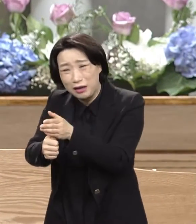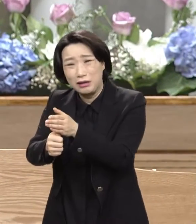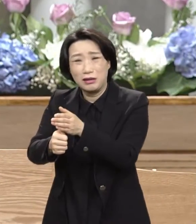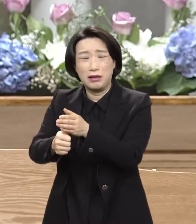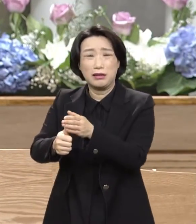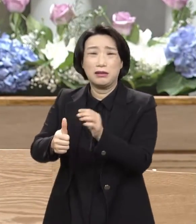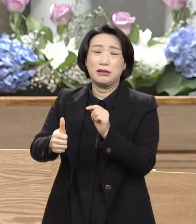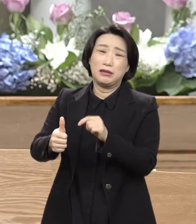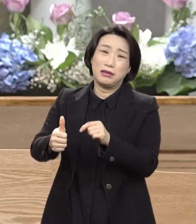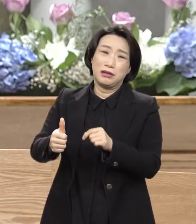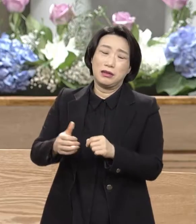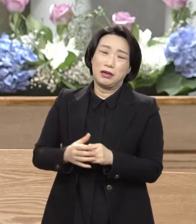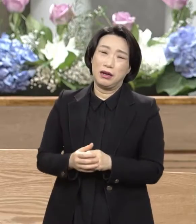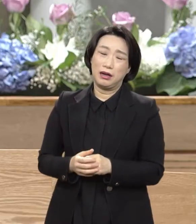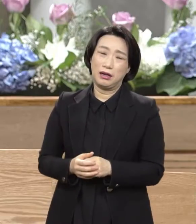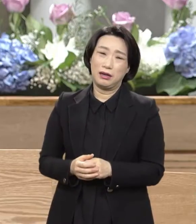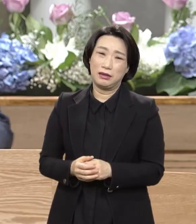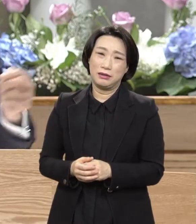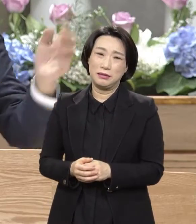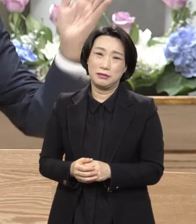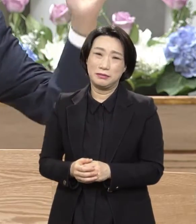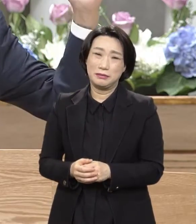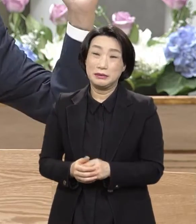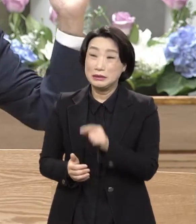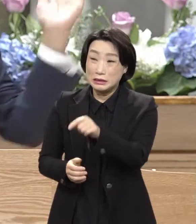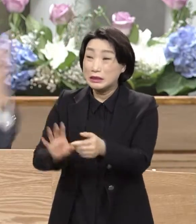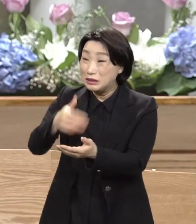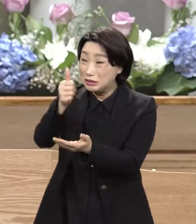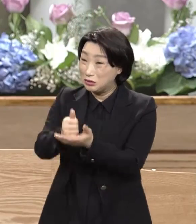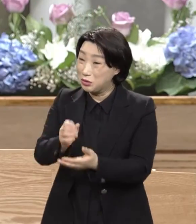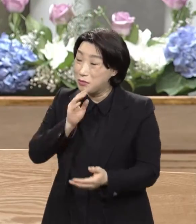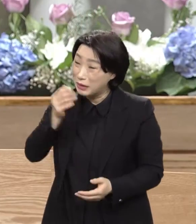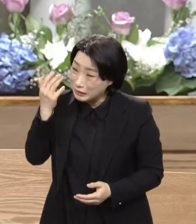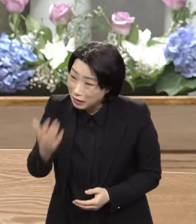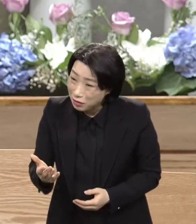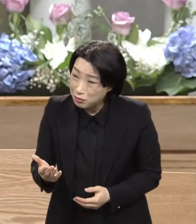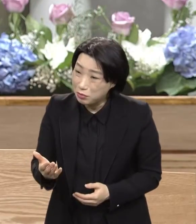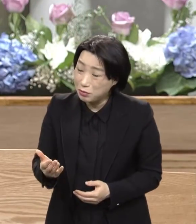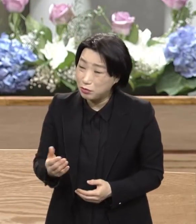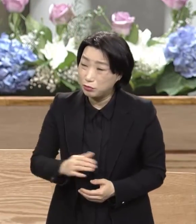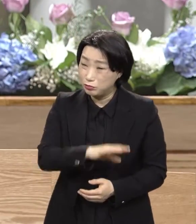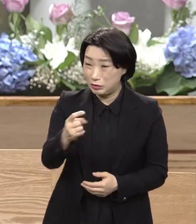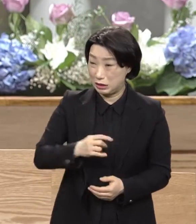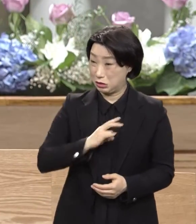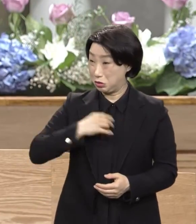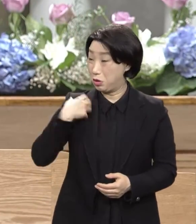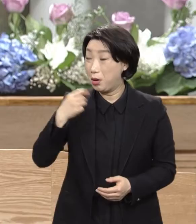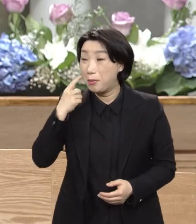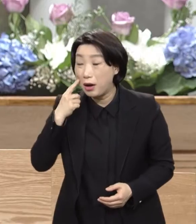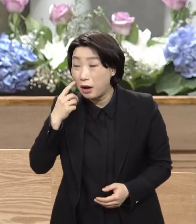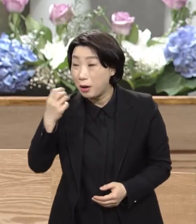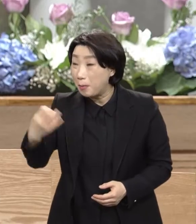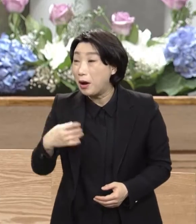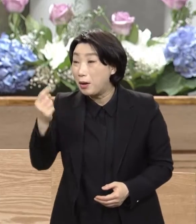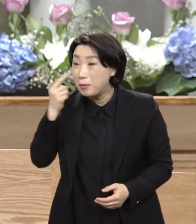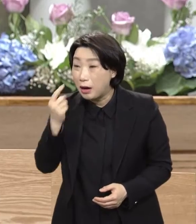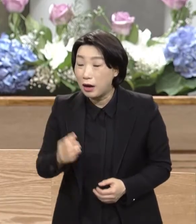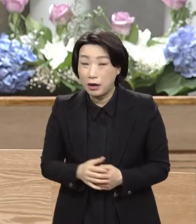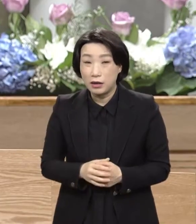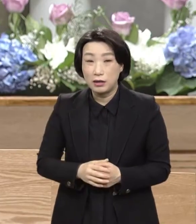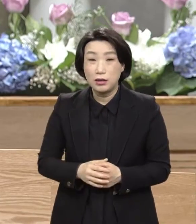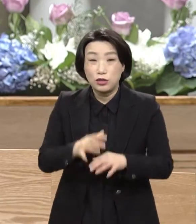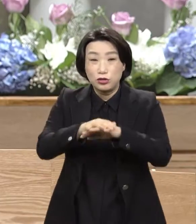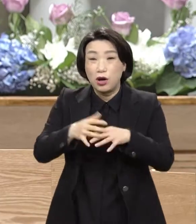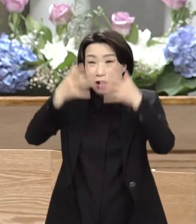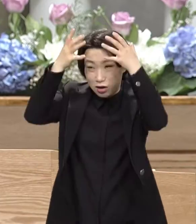혹은 손바닥으로 때리며 네가 그리스도냐? 우리에게 선지자로 대